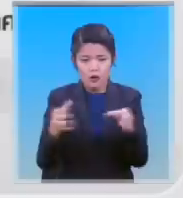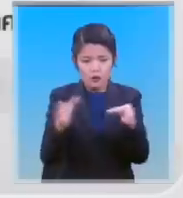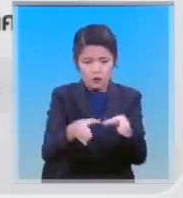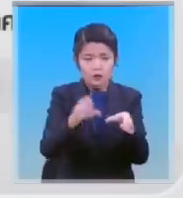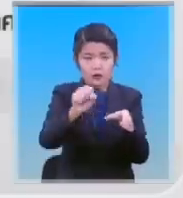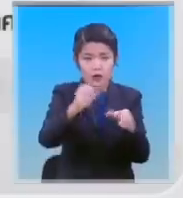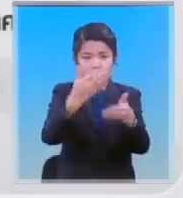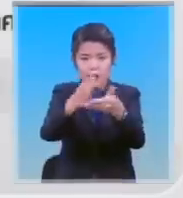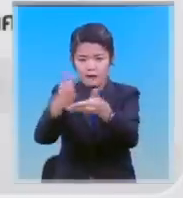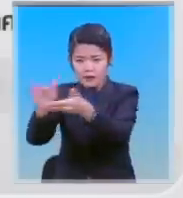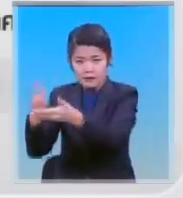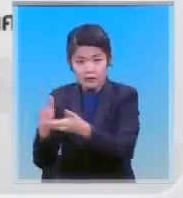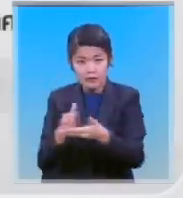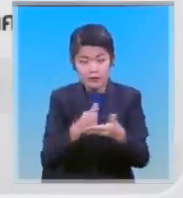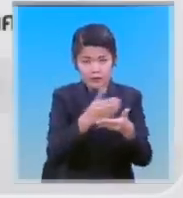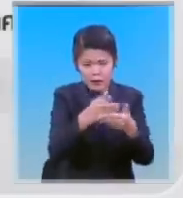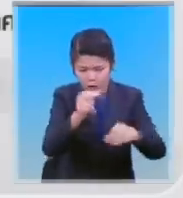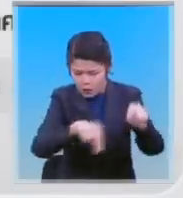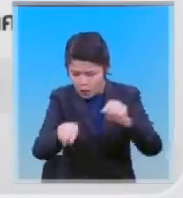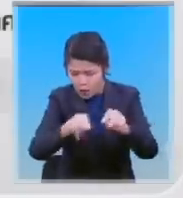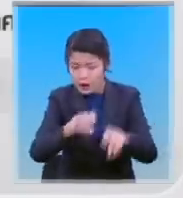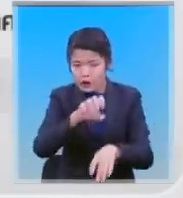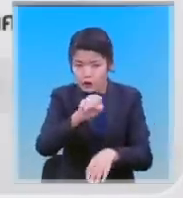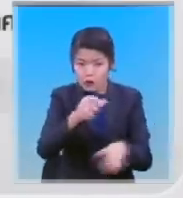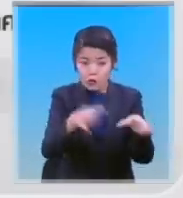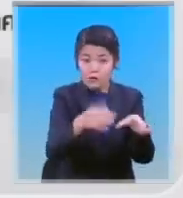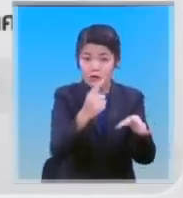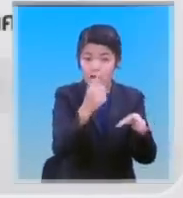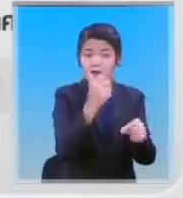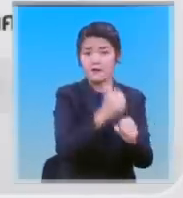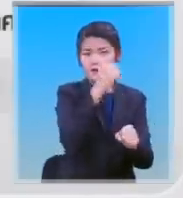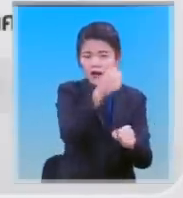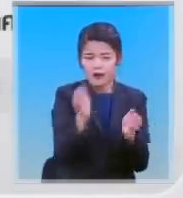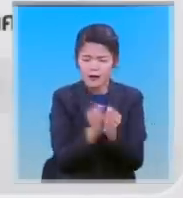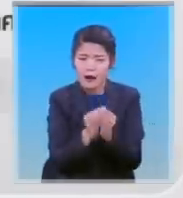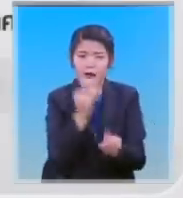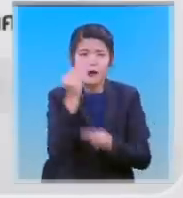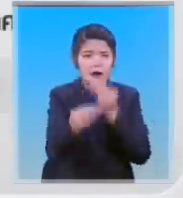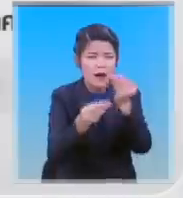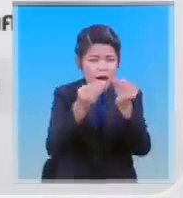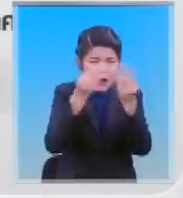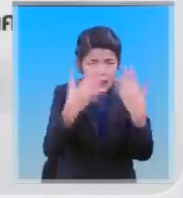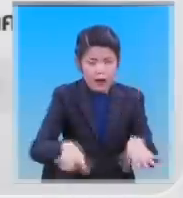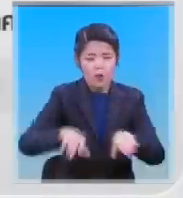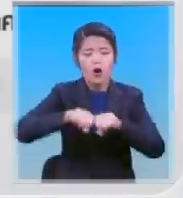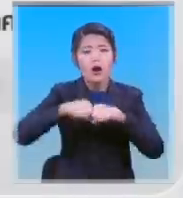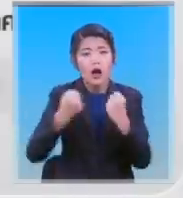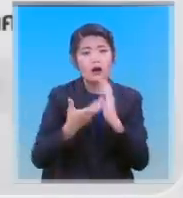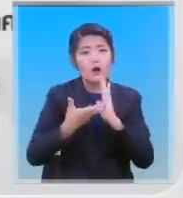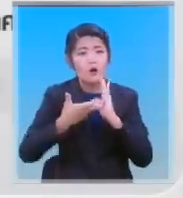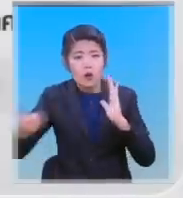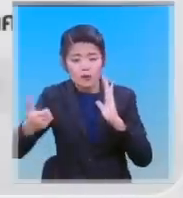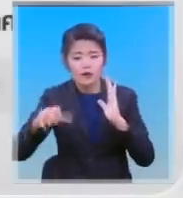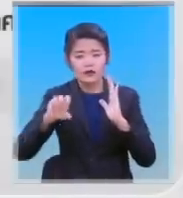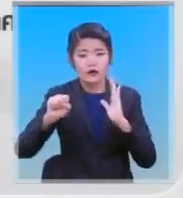องเพื่อหาจำนวนส.ส.ที่แต่ละพรรคพึงมีนะคะตามสัดส่วนคะแนนป๊อปปูล่าโหวตและนำไปหักลบกับส.ส.เข